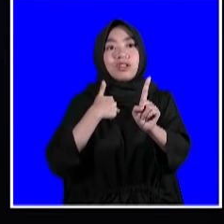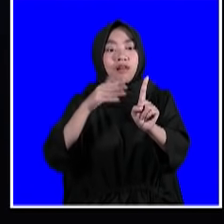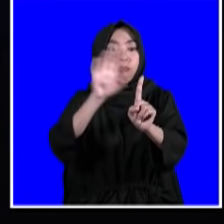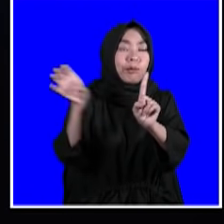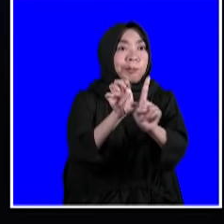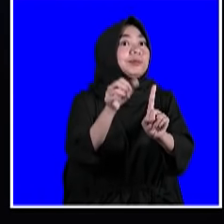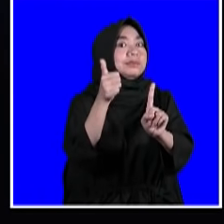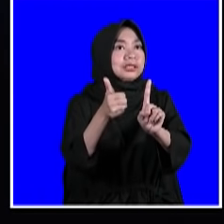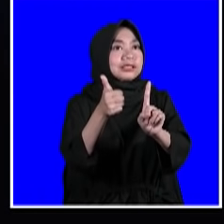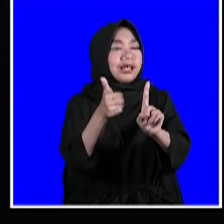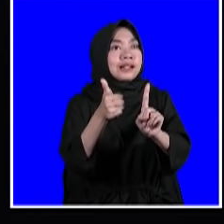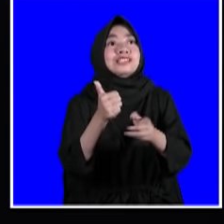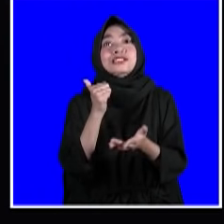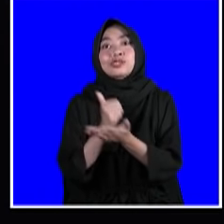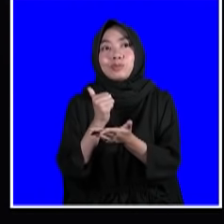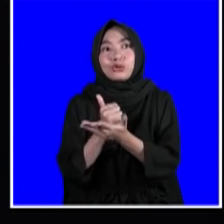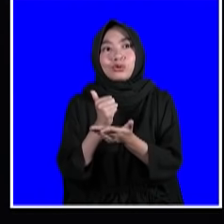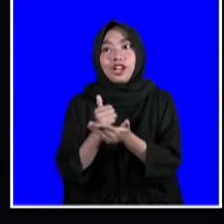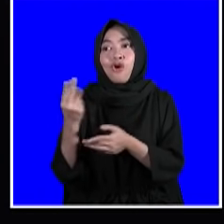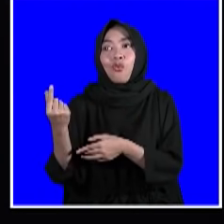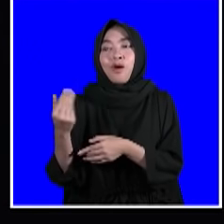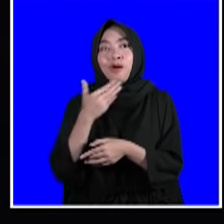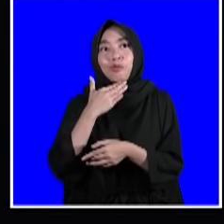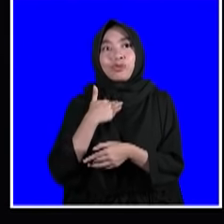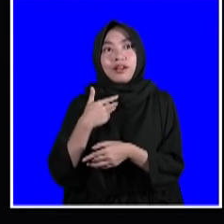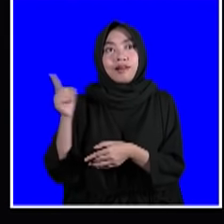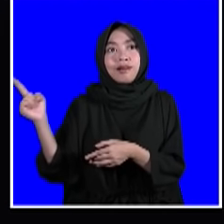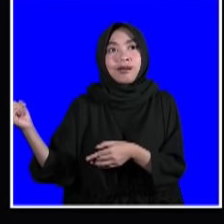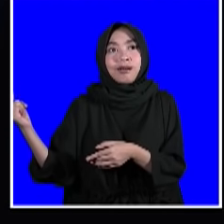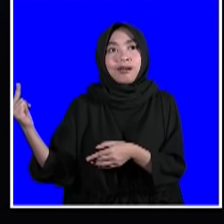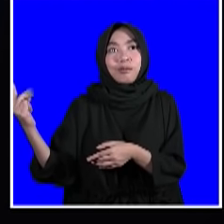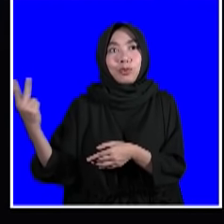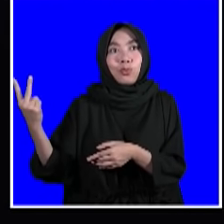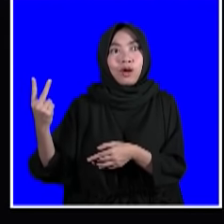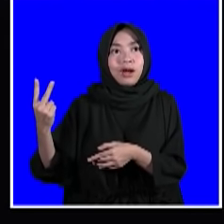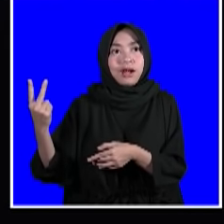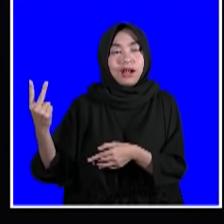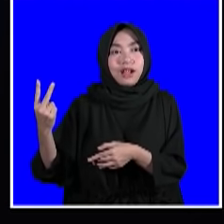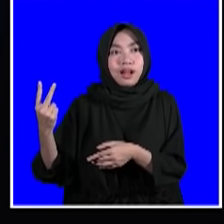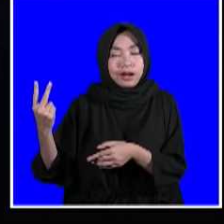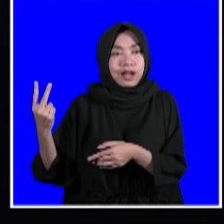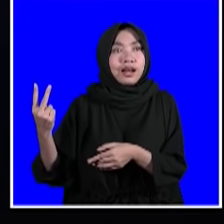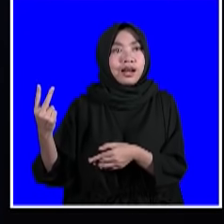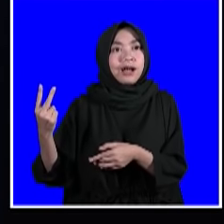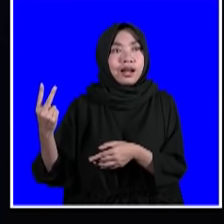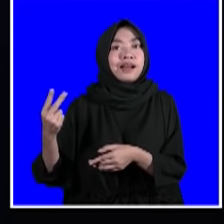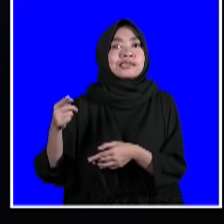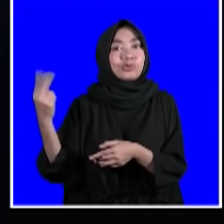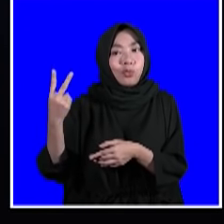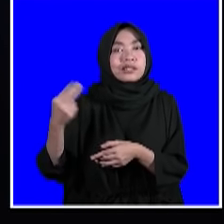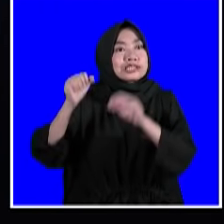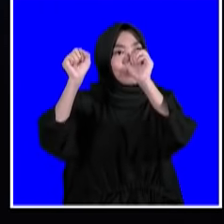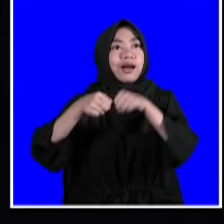dia. Padahal uangnya mungkin yang digunakan adalah uang berdua. Nah, disinilah harus terjadi